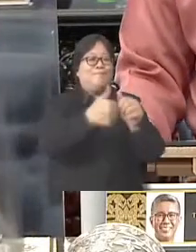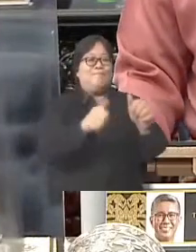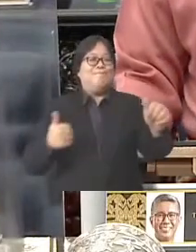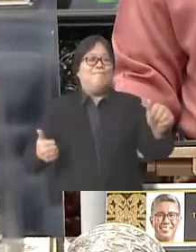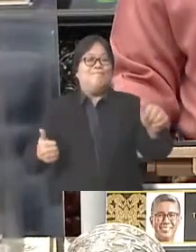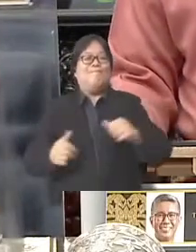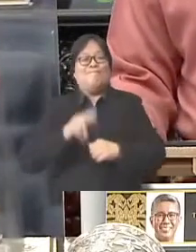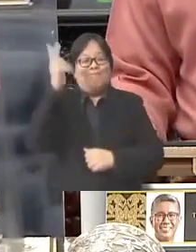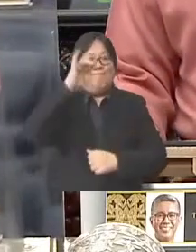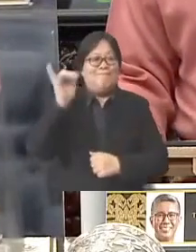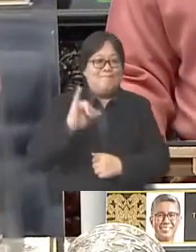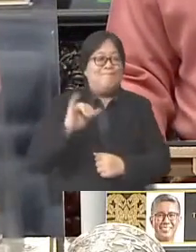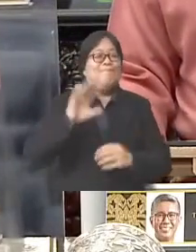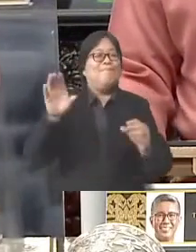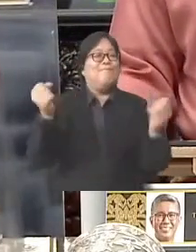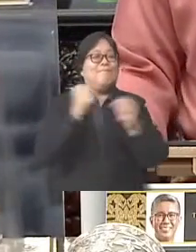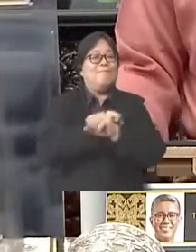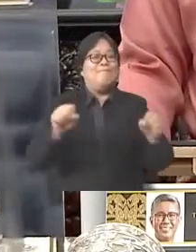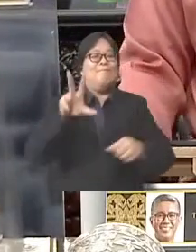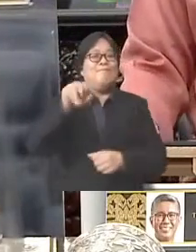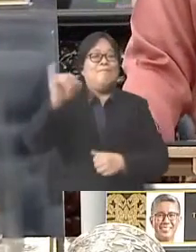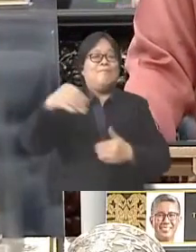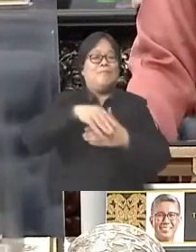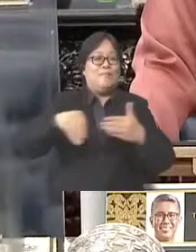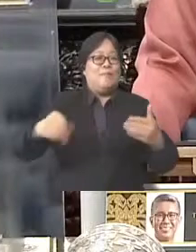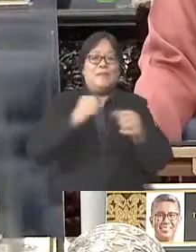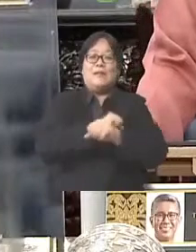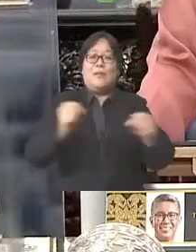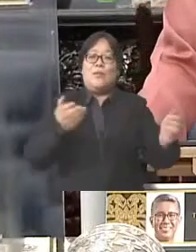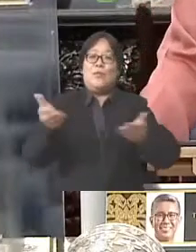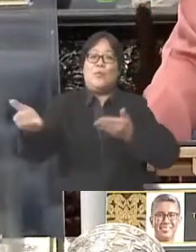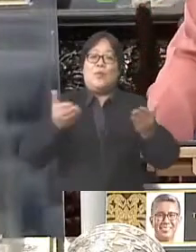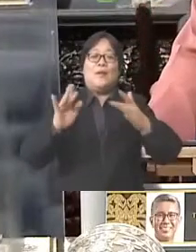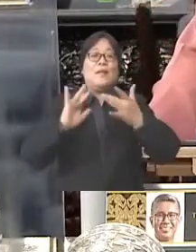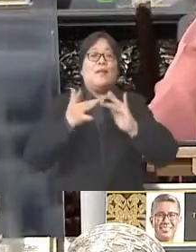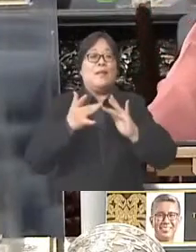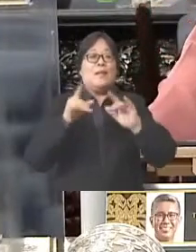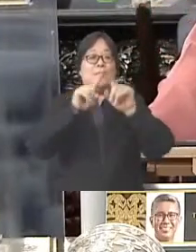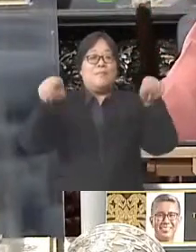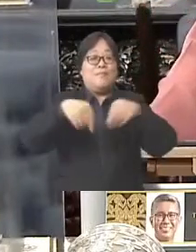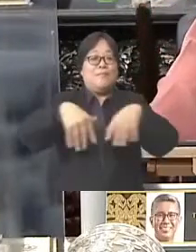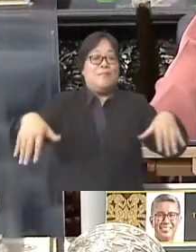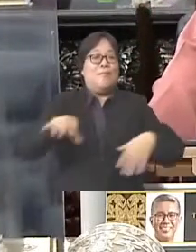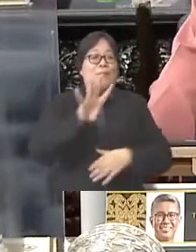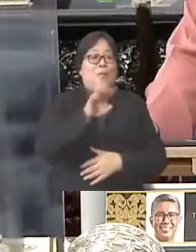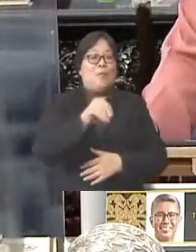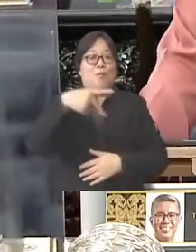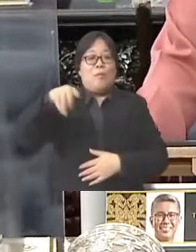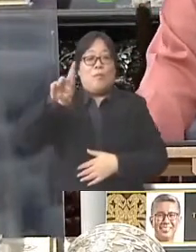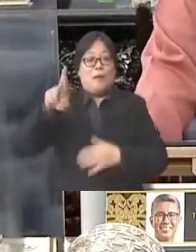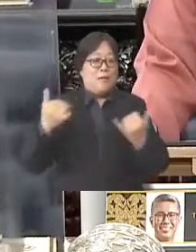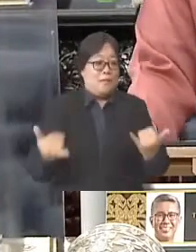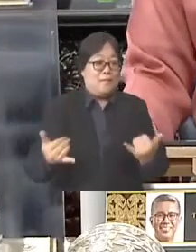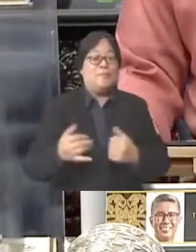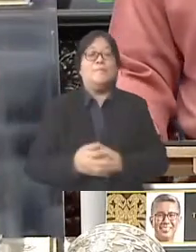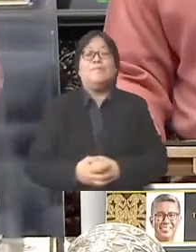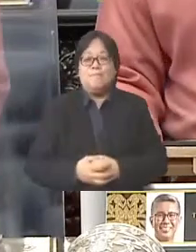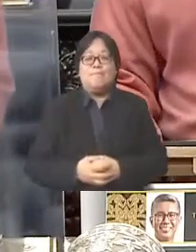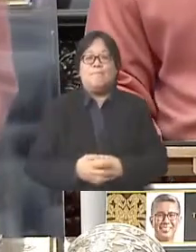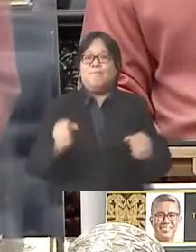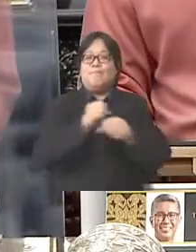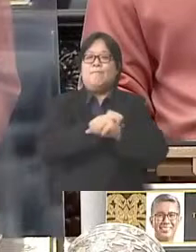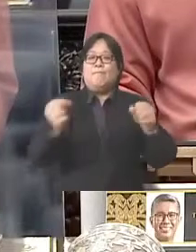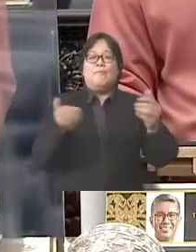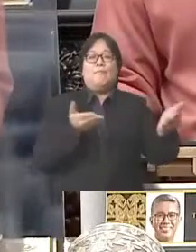ketinggalan kerajaan juga mempertunjukkan 30jutaan Inggit bagi menyediakan kemudahan internet di 40 pearse dia ada